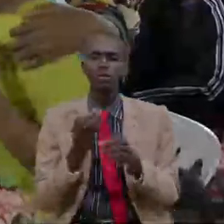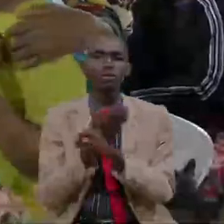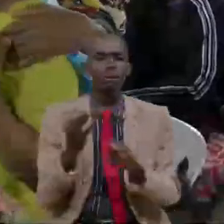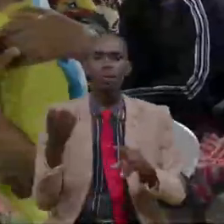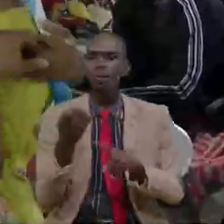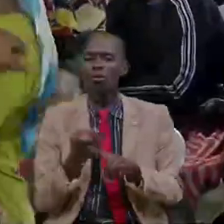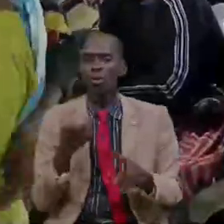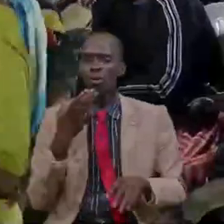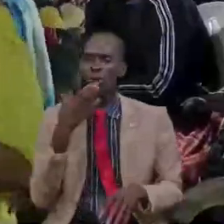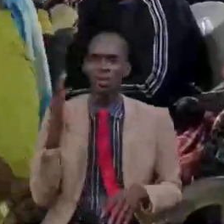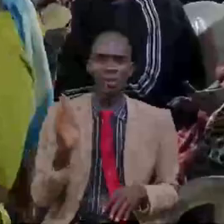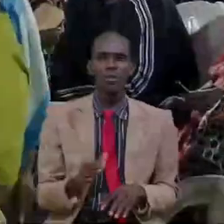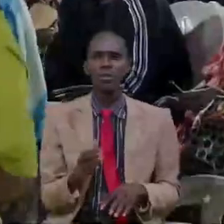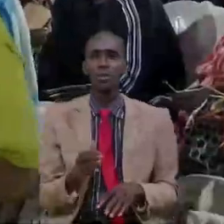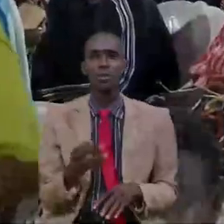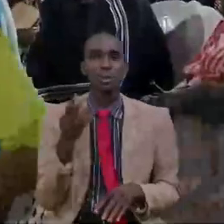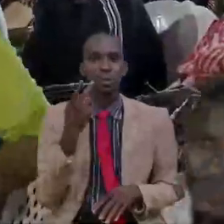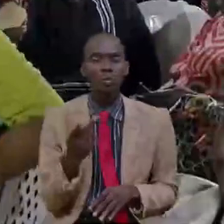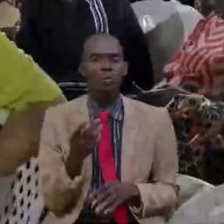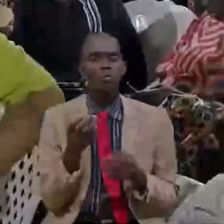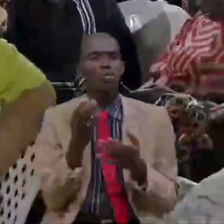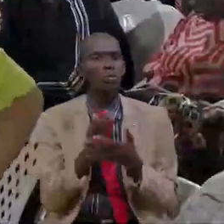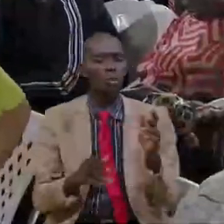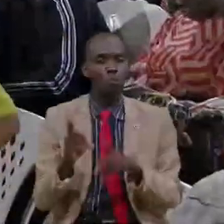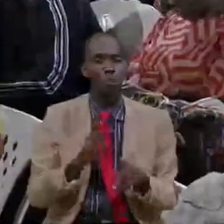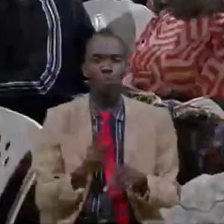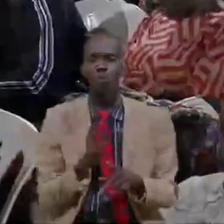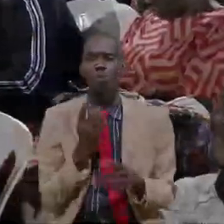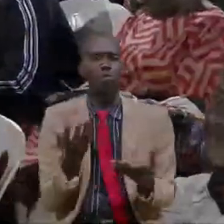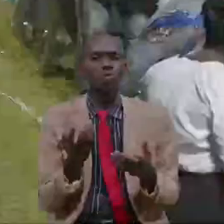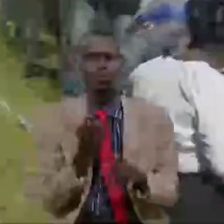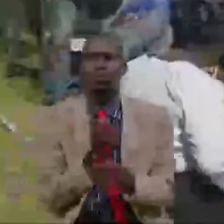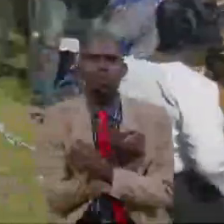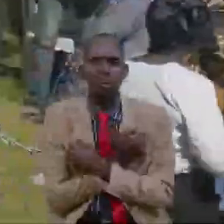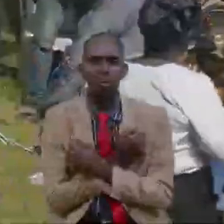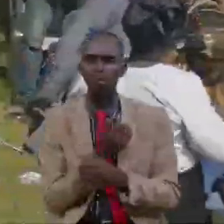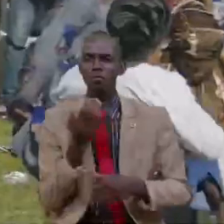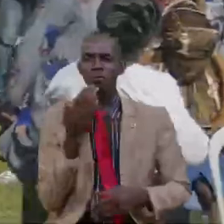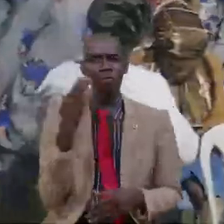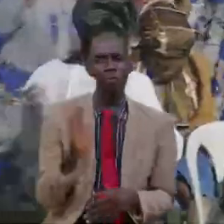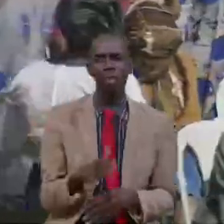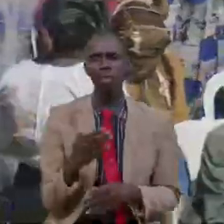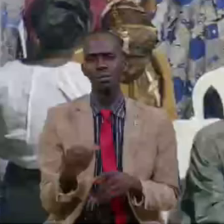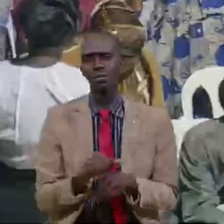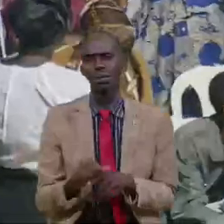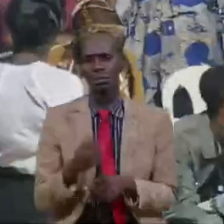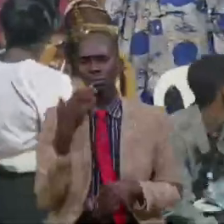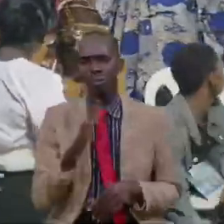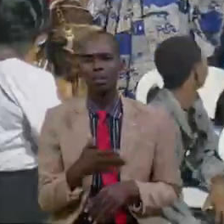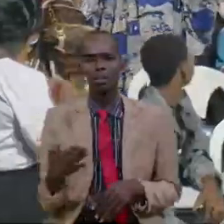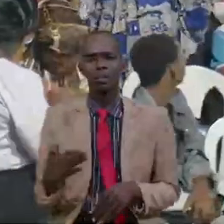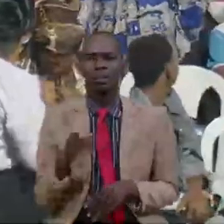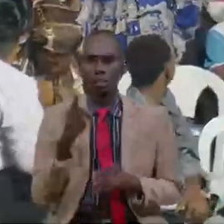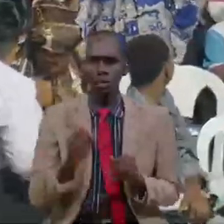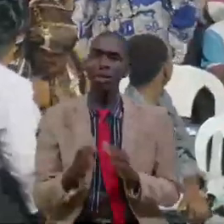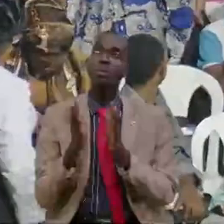mal. Il y a des gens qui aiment le mal. Et ils plongent dedans.